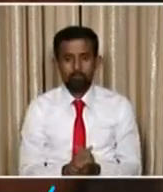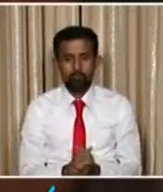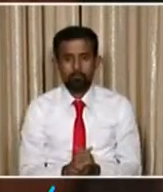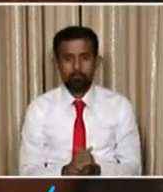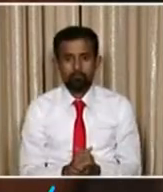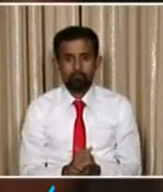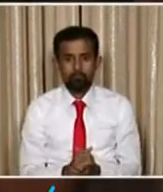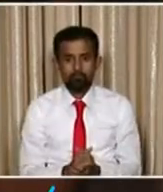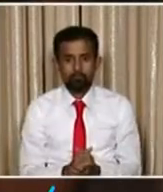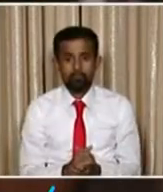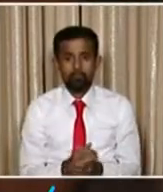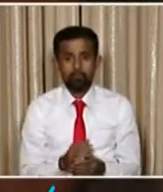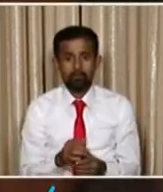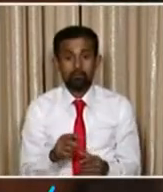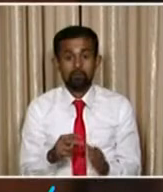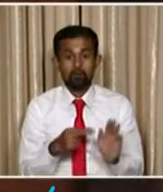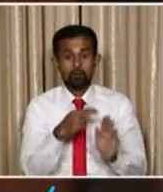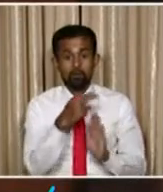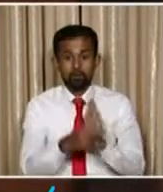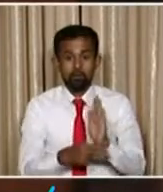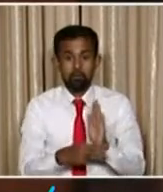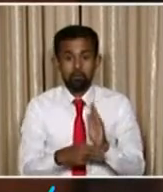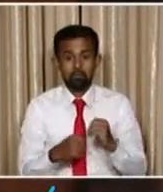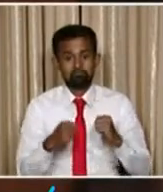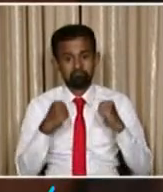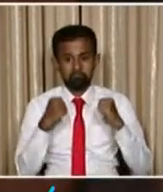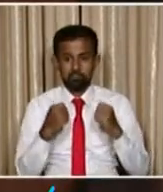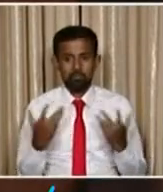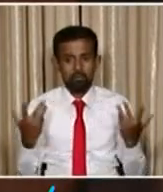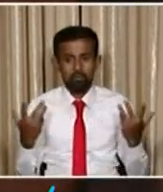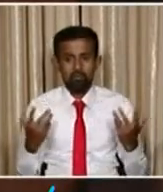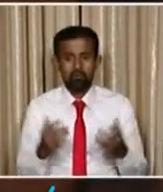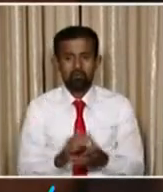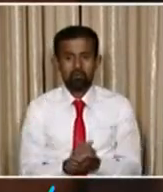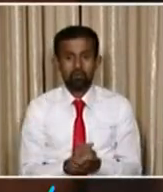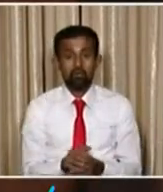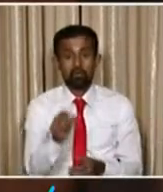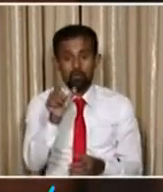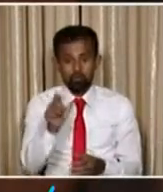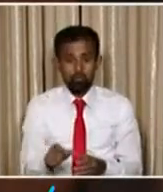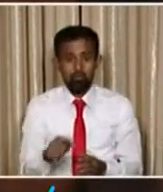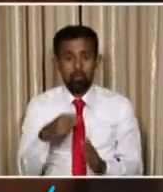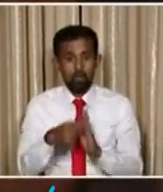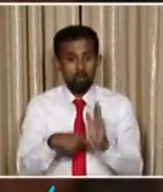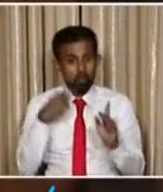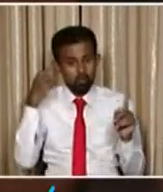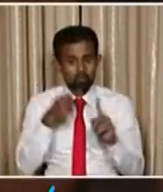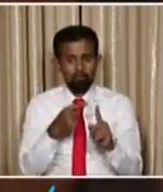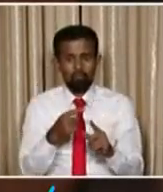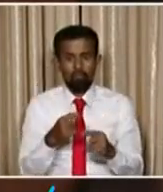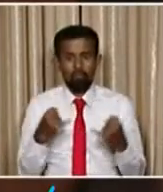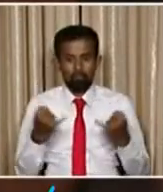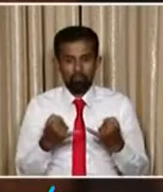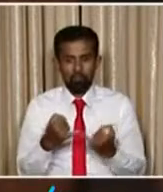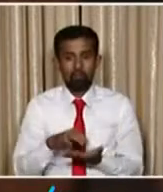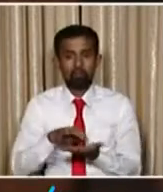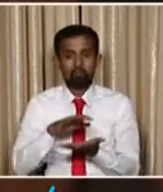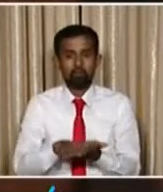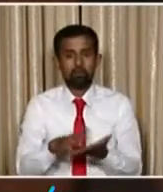citizen කියලා අහලා මේ ජාතික ලොකු ජාතියට ගැම්මක් ගෙනාවේ නැහැ. ඔබතුමා රට පිළිබඳව තියෙන අපකීර්තිය තහවුරු කරලා